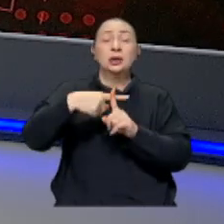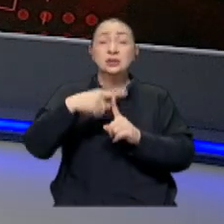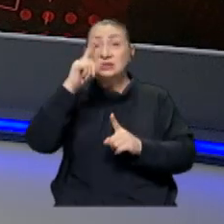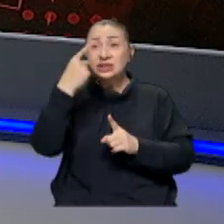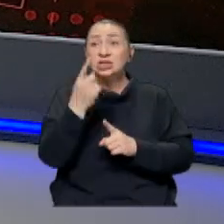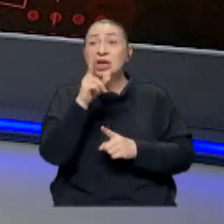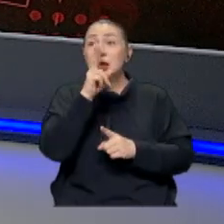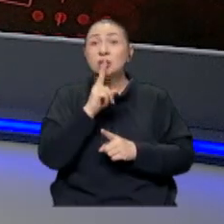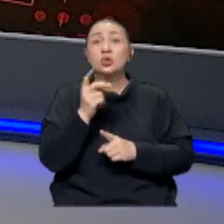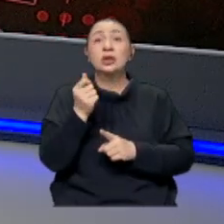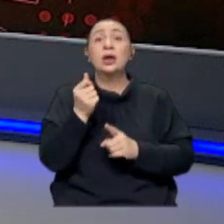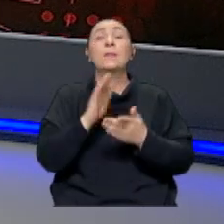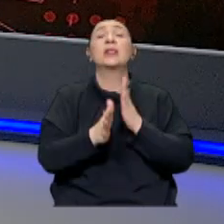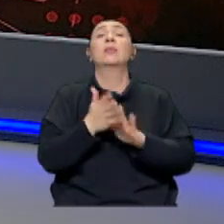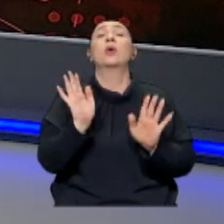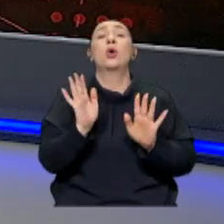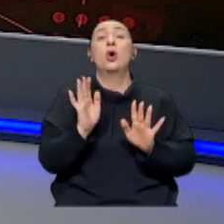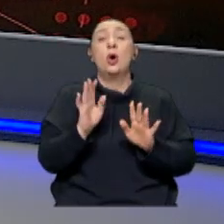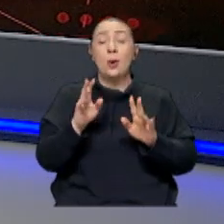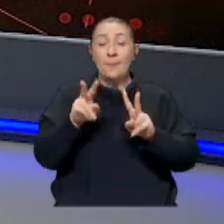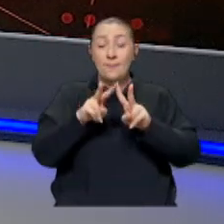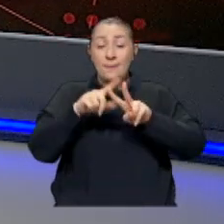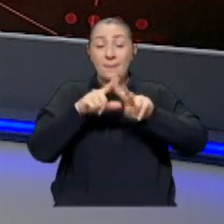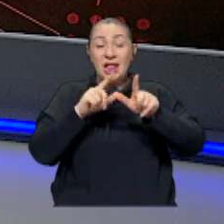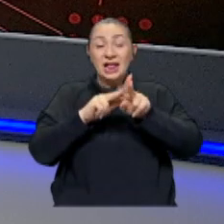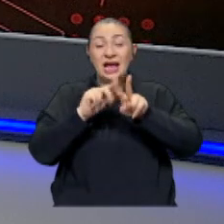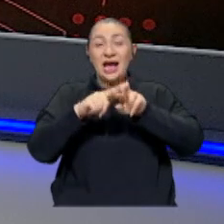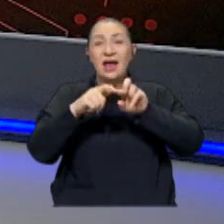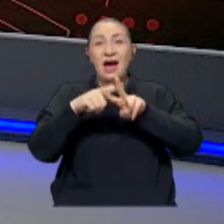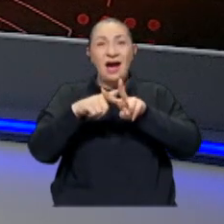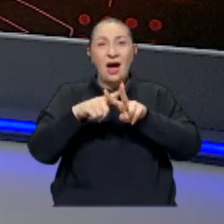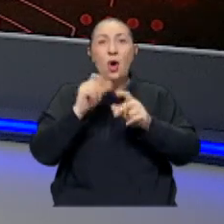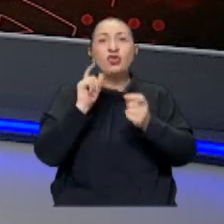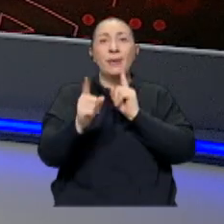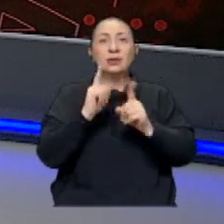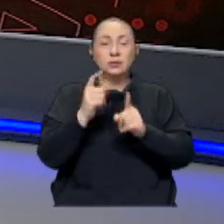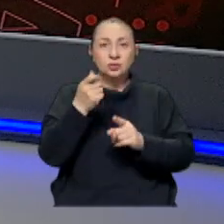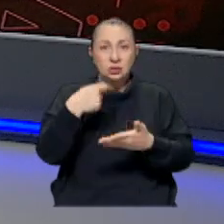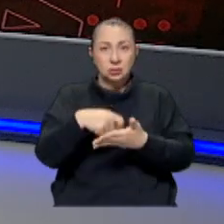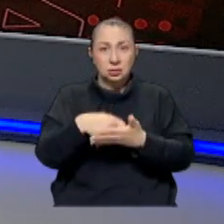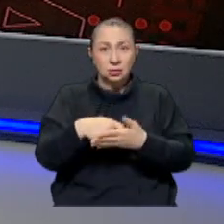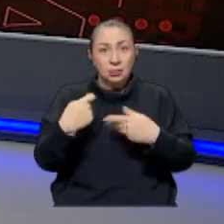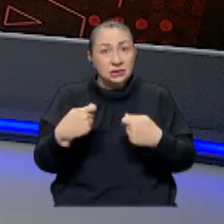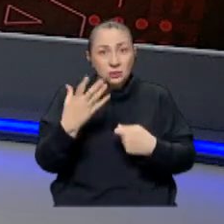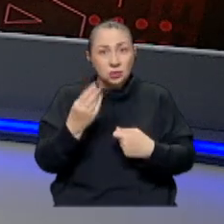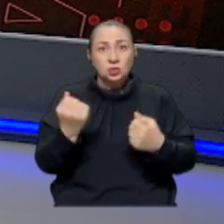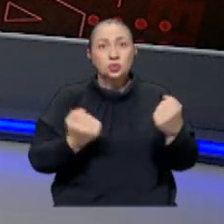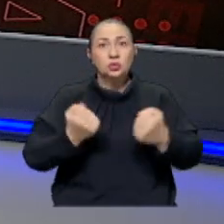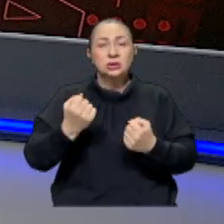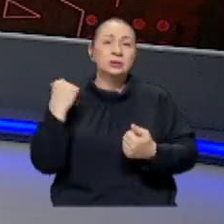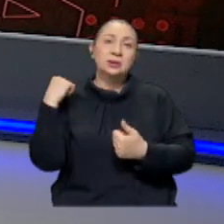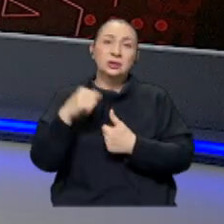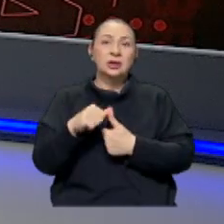sadece 200 lirayla da bitmiyor. Malkara'dan başlayan köprü otoyolu da ücretli. Maliyet bu olunca sürücüler